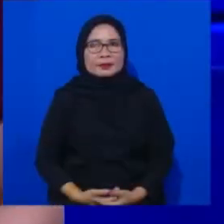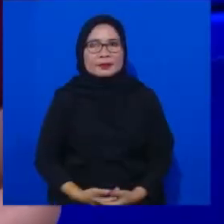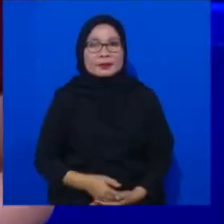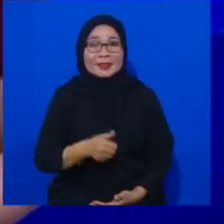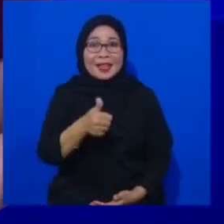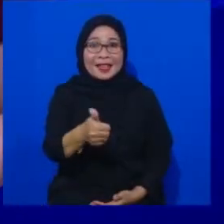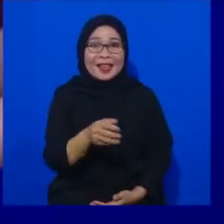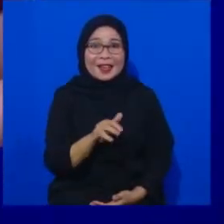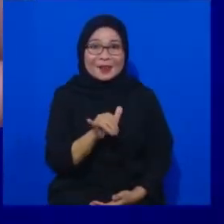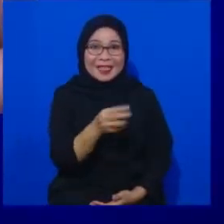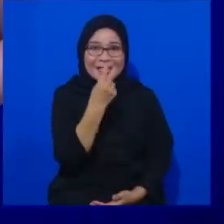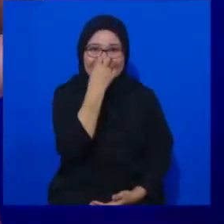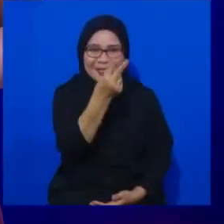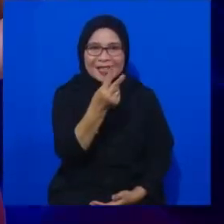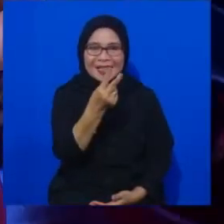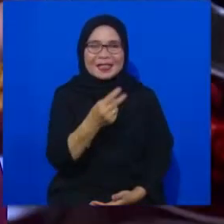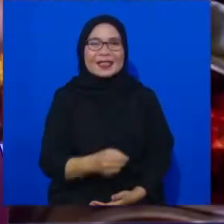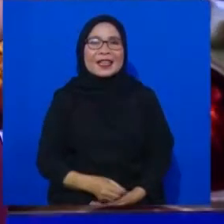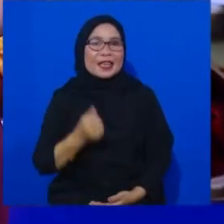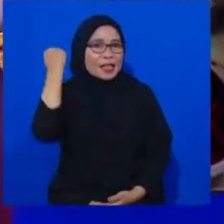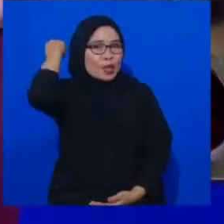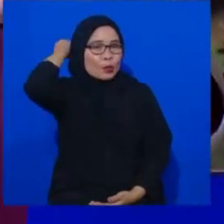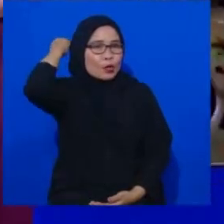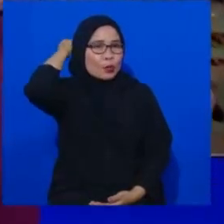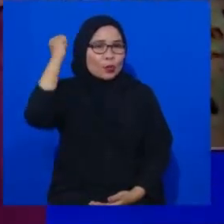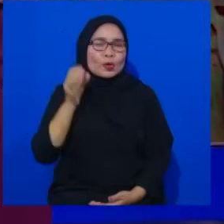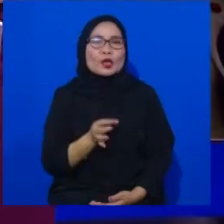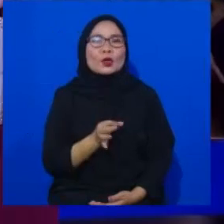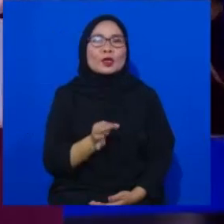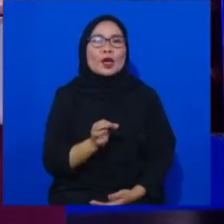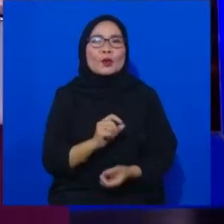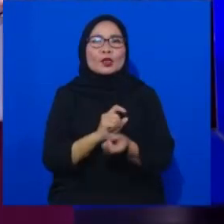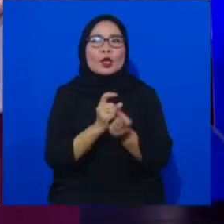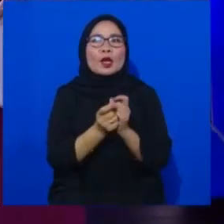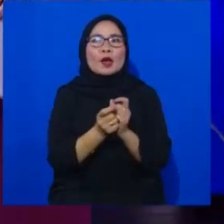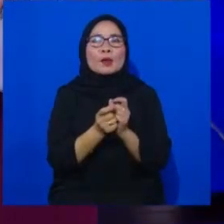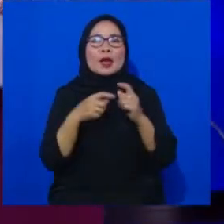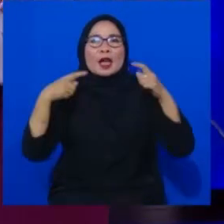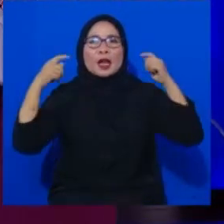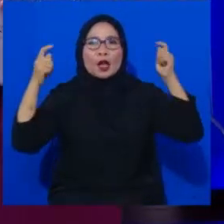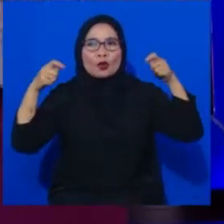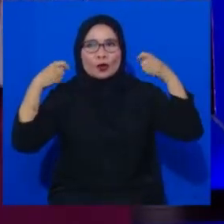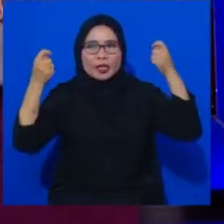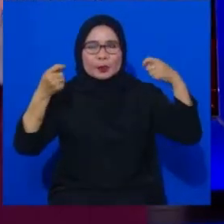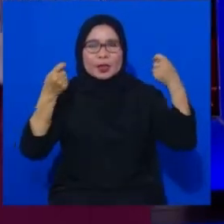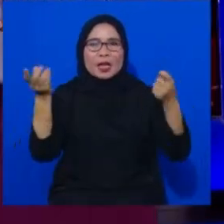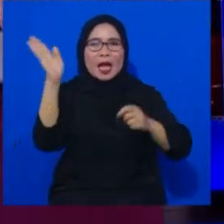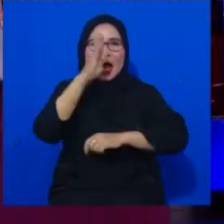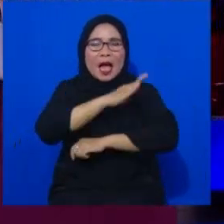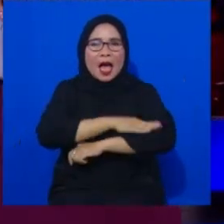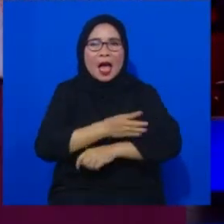Anda masih menyaksikan redaksi emak-emak sekota Mojokerto mengikuti festival Tahu Tek dalam rangka Hari Jadi Kota Mojokerto